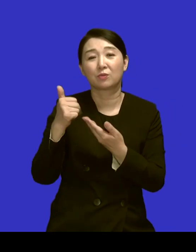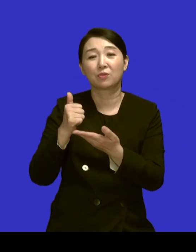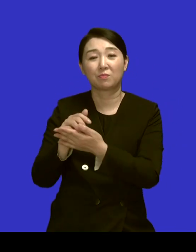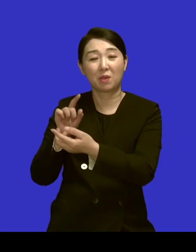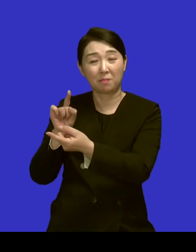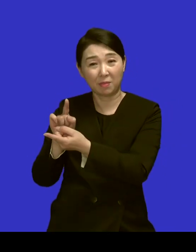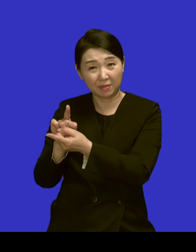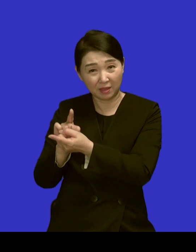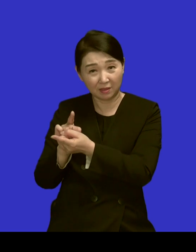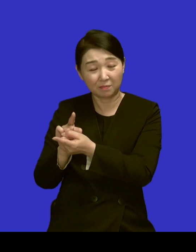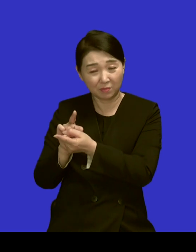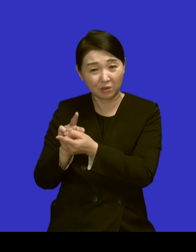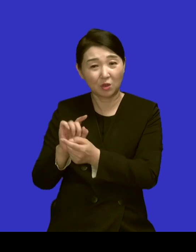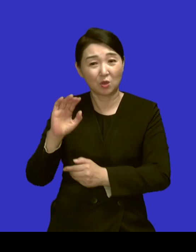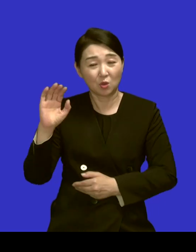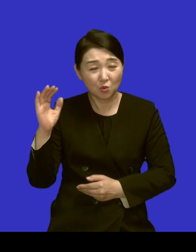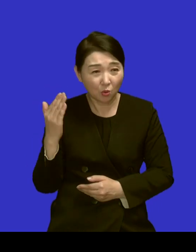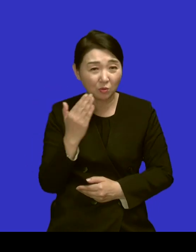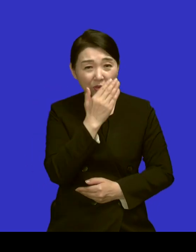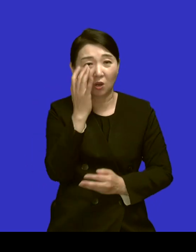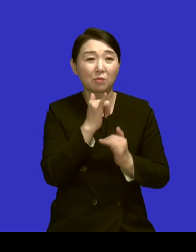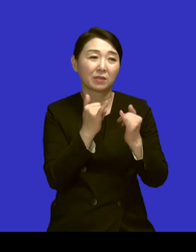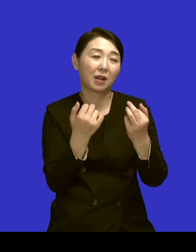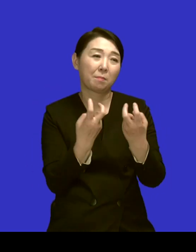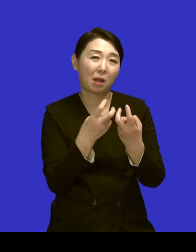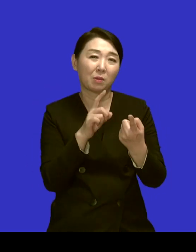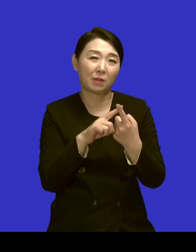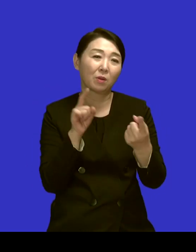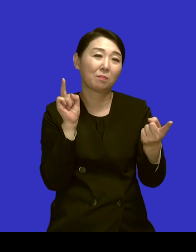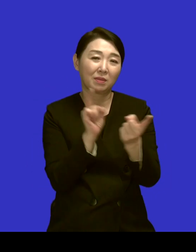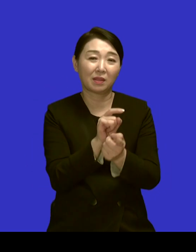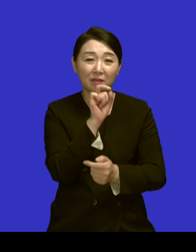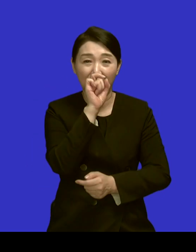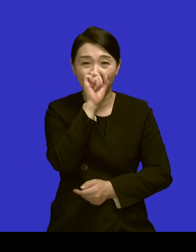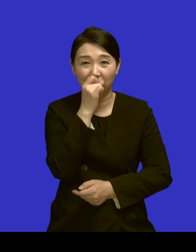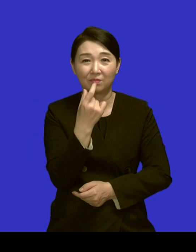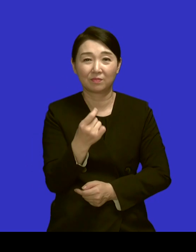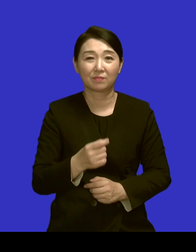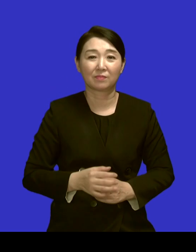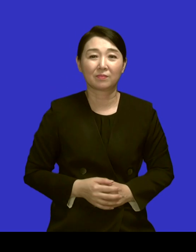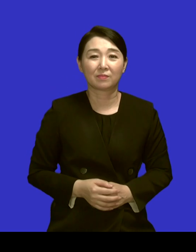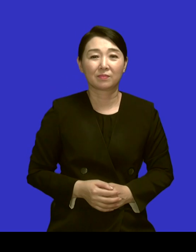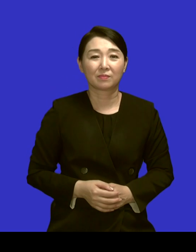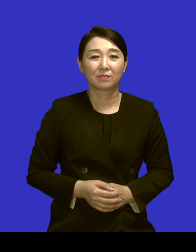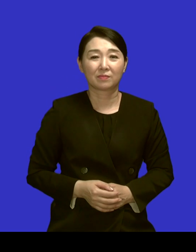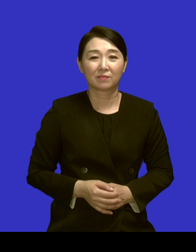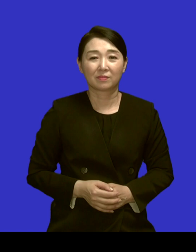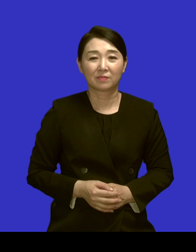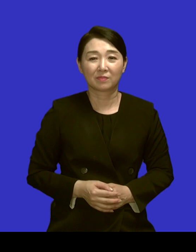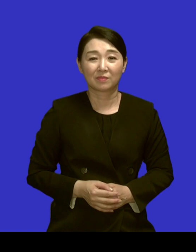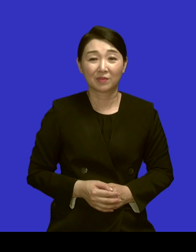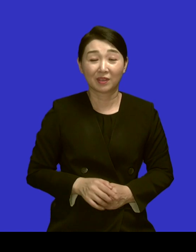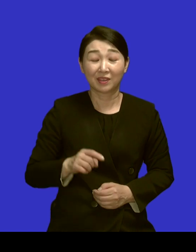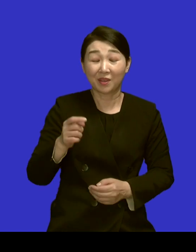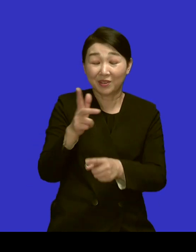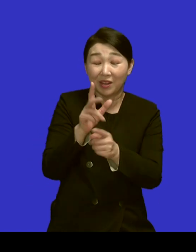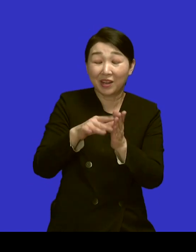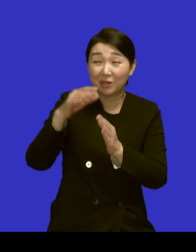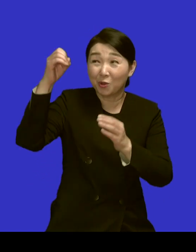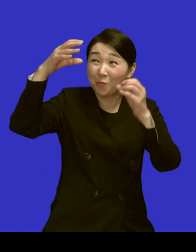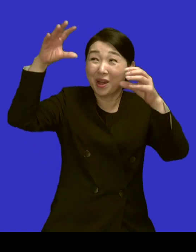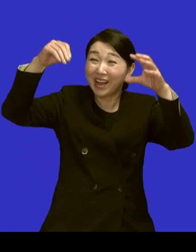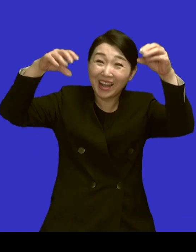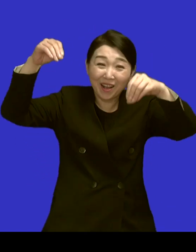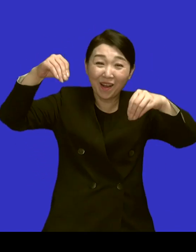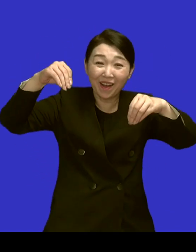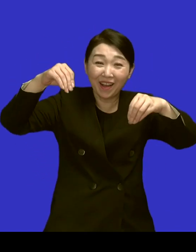만나는 그분들의 요즘의 방식대로 찾아가는 게 중요한 것 같아요. 저희도 이 조명 몇 개 다 빼고